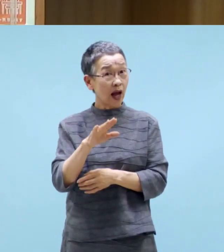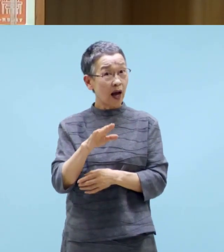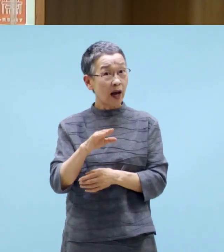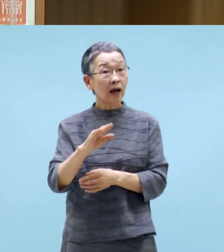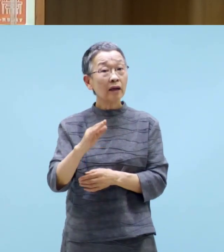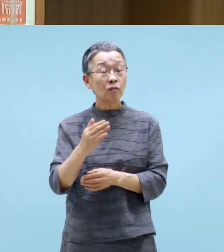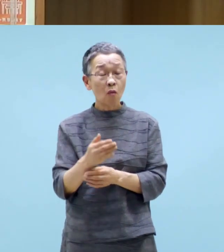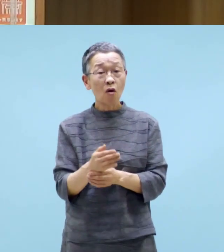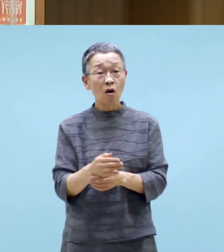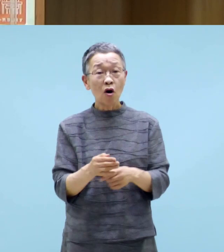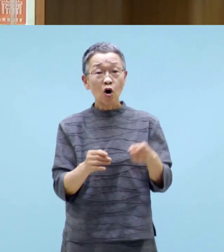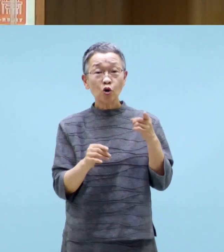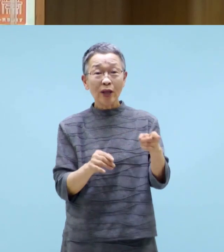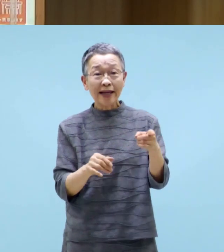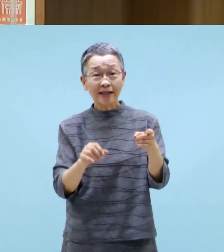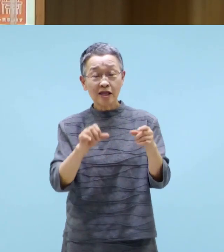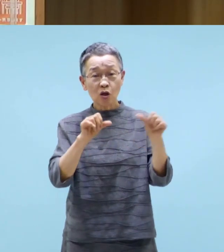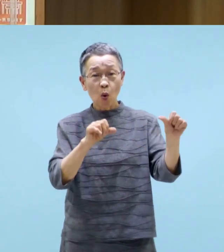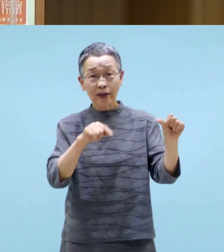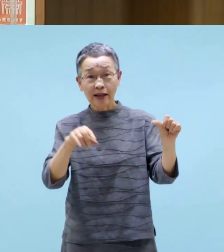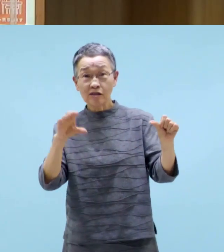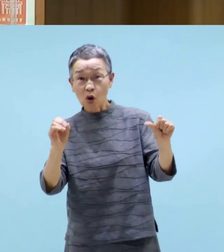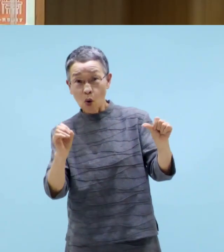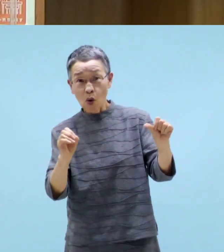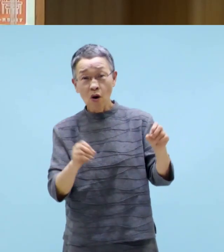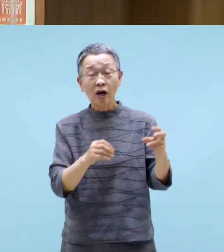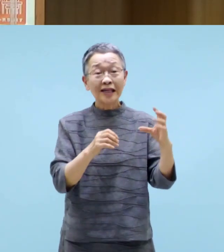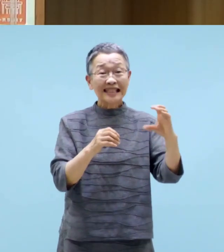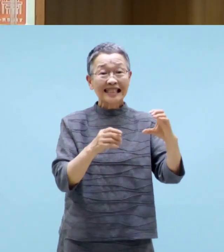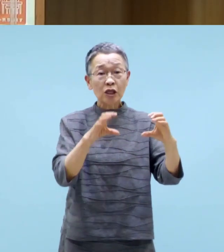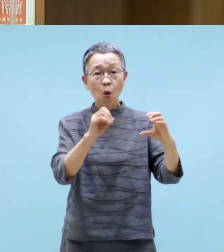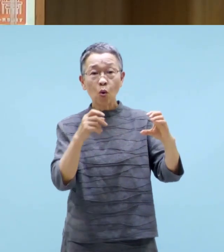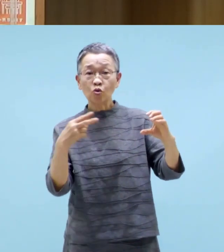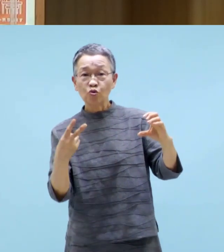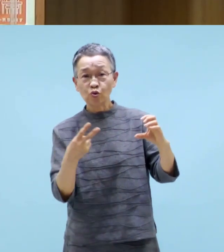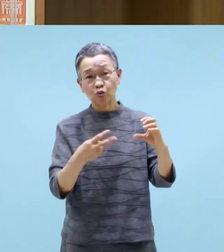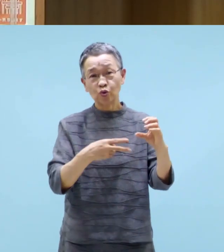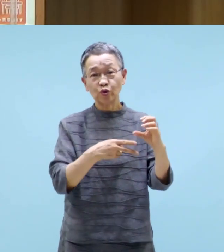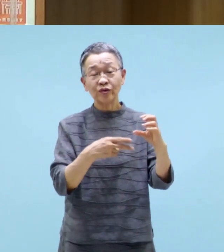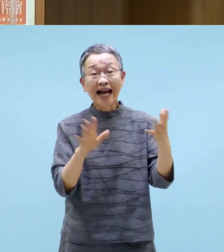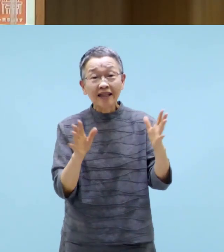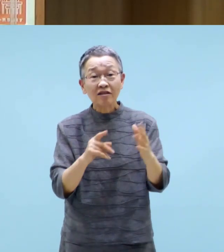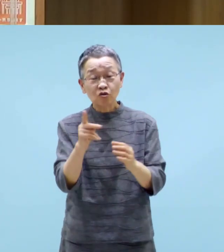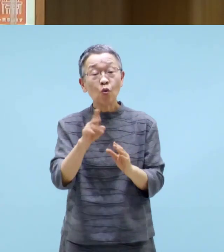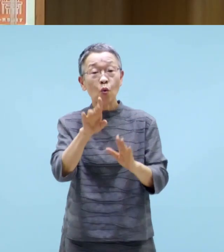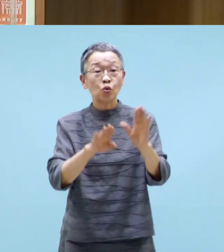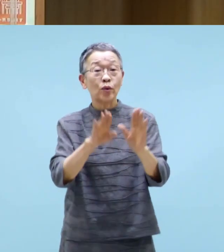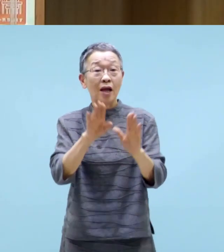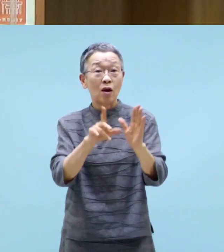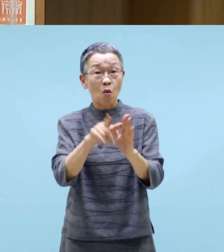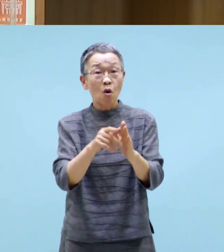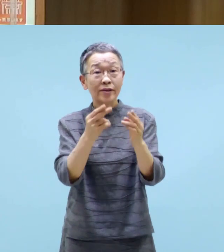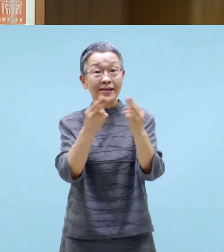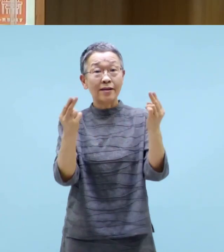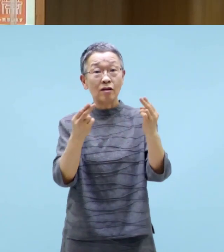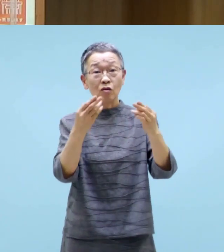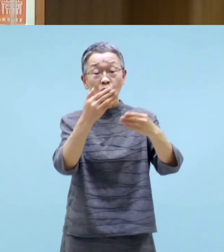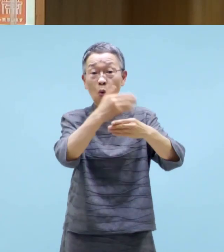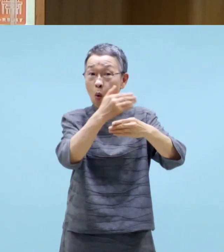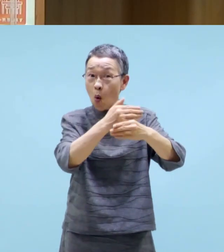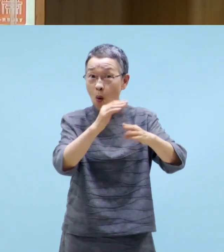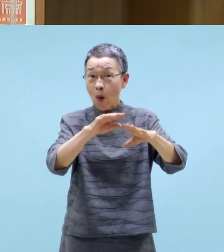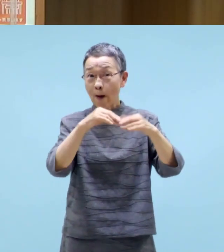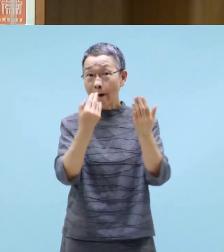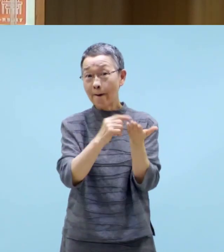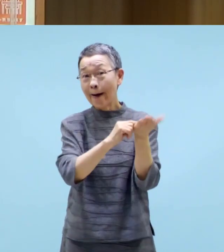が、ソサイティ 5.0、またゼロカーボン化へ、この実現のために全庁を挙げて取り組みを加速させていくための